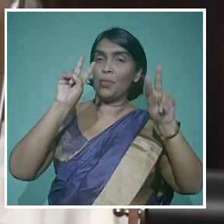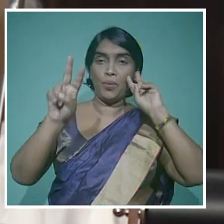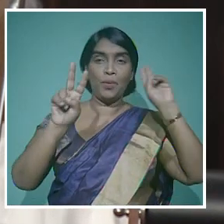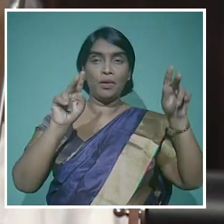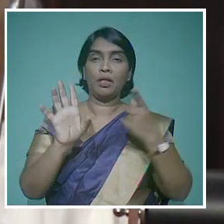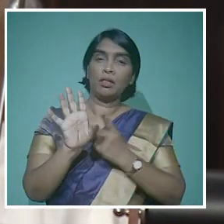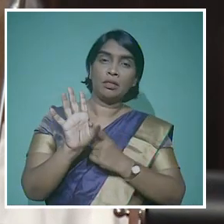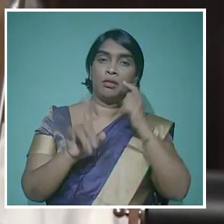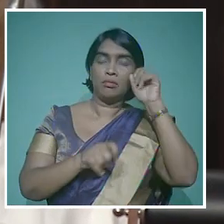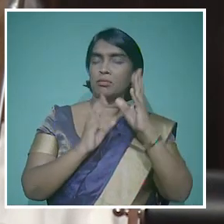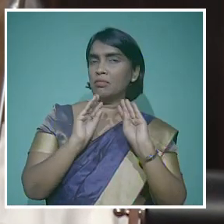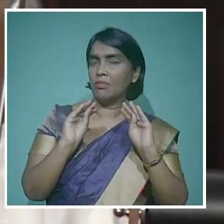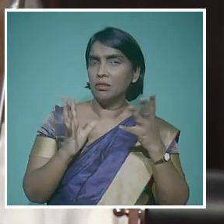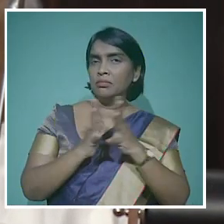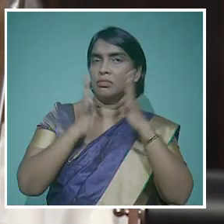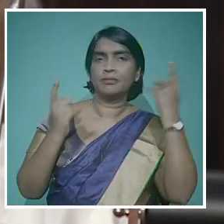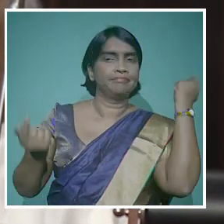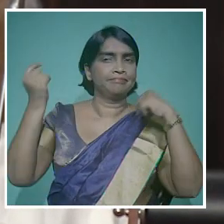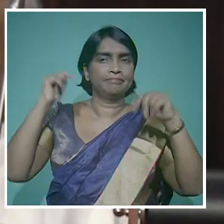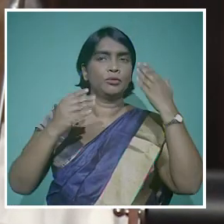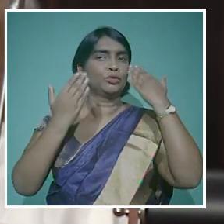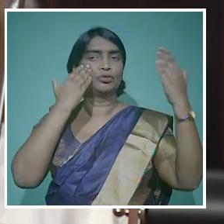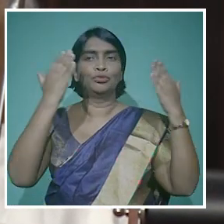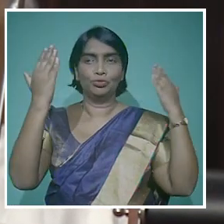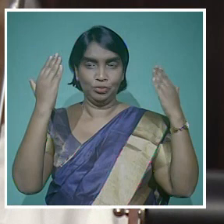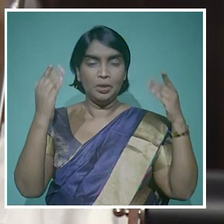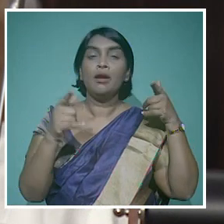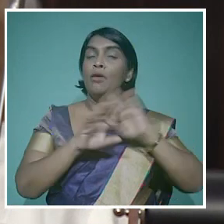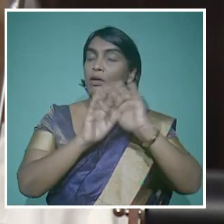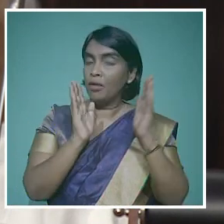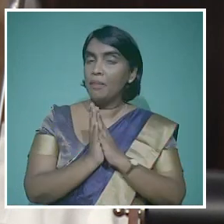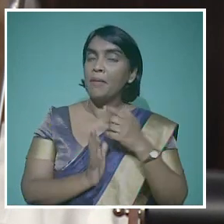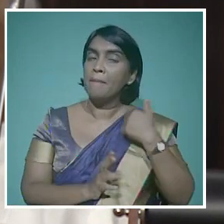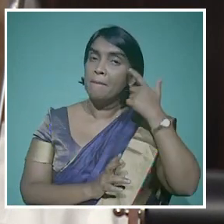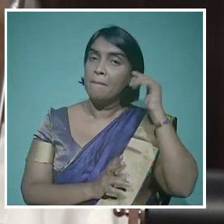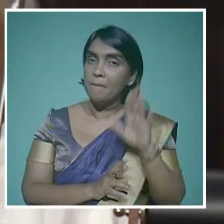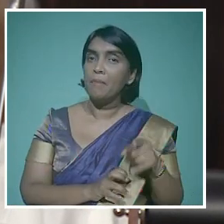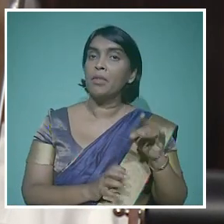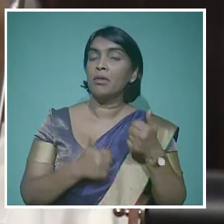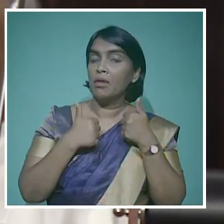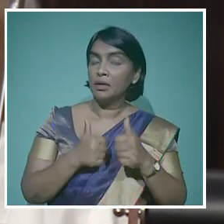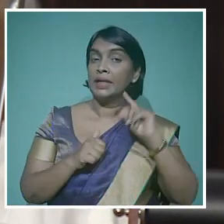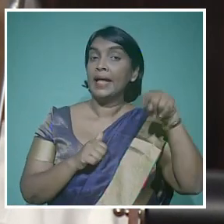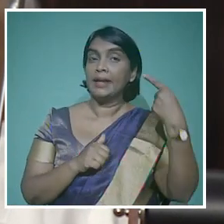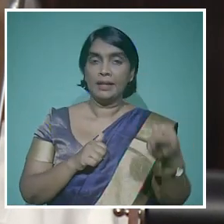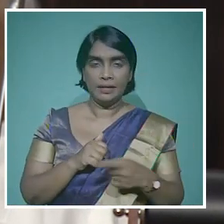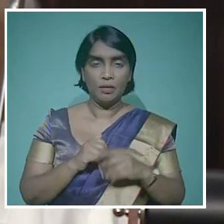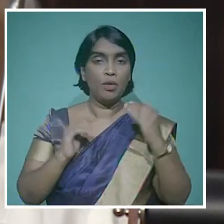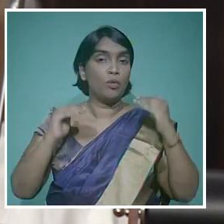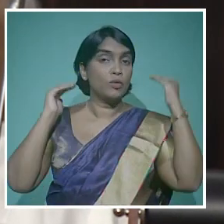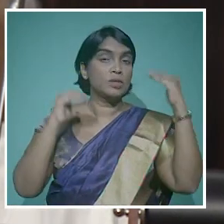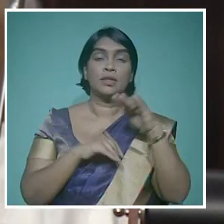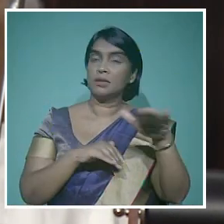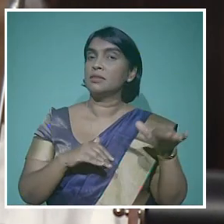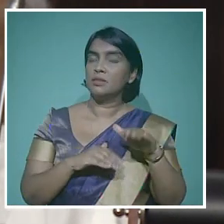තරුණ තරුණියන් සැලකිය යුතු ප්‍රමාණයක් පැමිණ සිටිනවා පේනවා. ඔවුන් සියලු දෙනා අපේක්ෂා කරන්නේ යහපත් හෙට දවසක්, උසස්